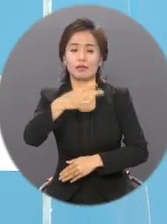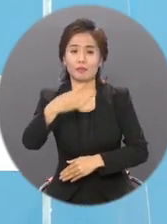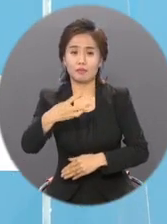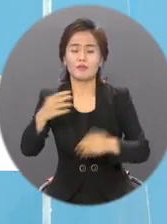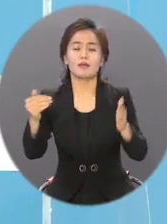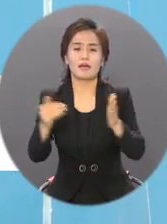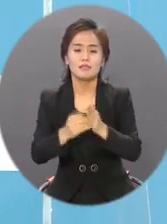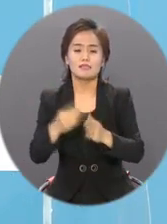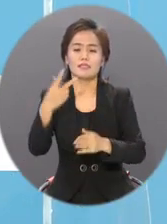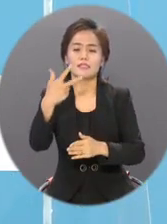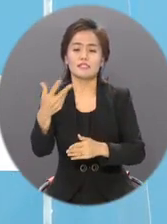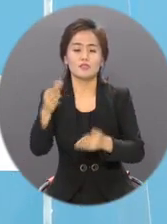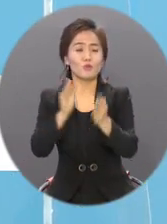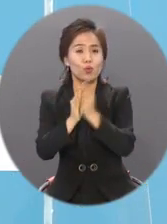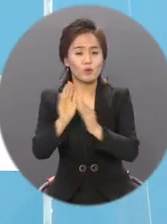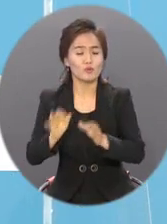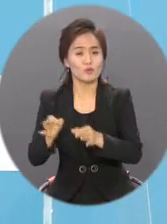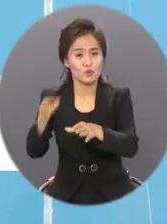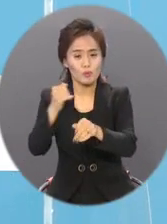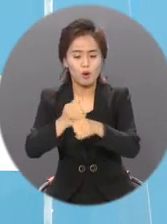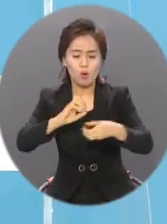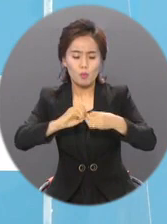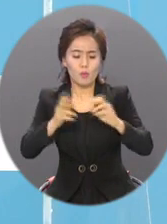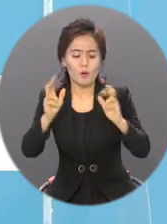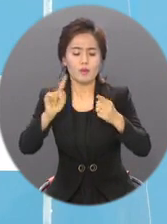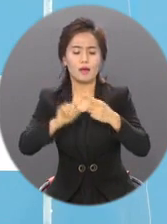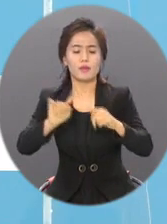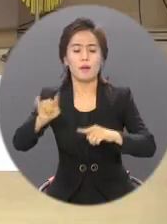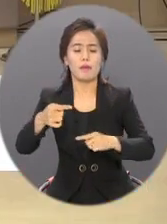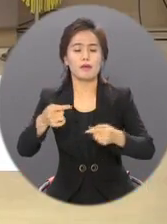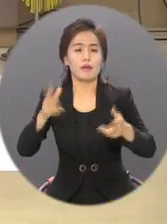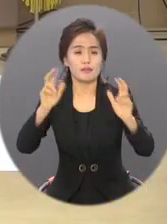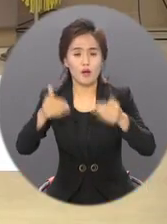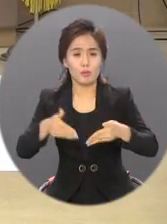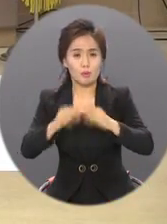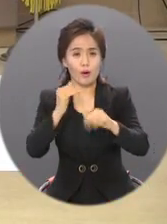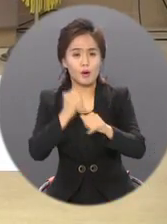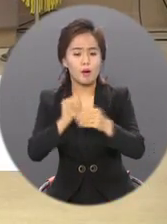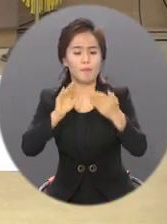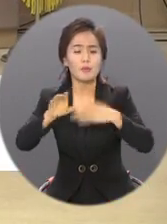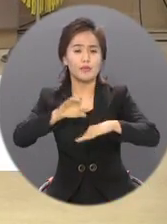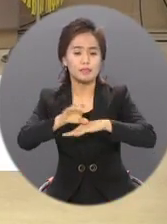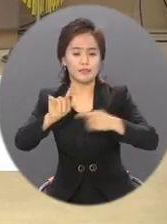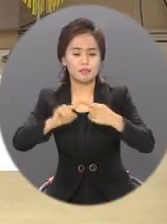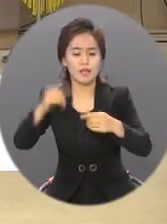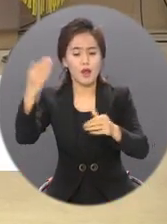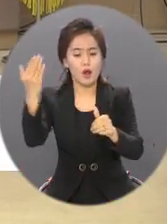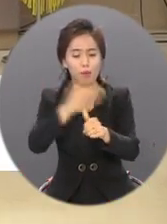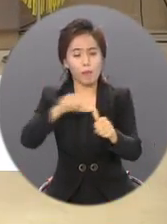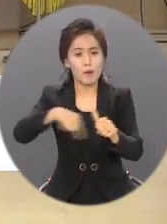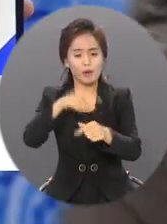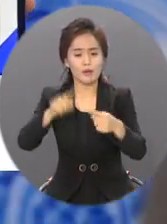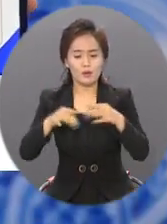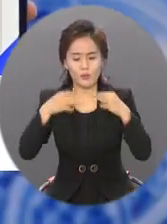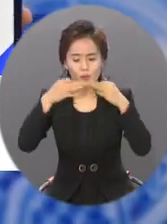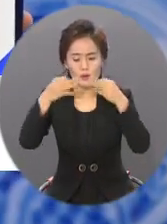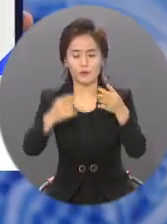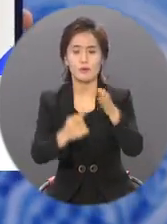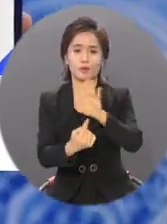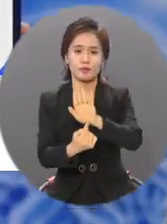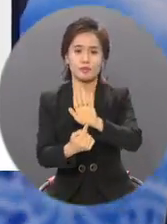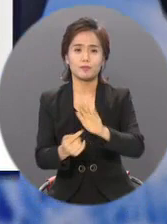실 조 원을 투입하고 부품 기업 100개를 육성하는 등 미래 차 생태계 조성에 힘을 쏟는다 고